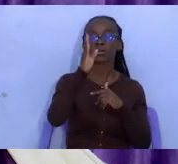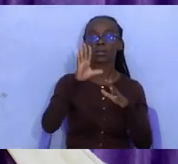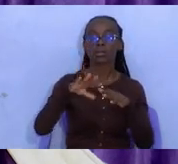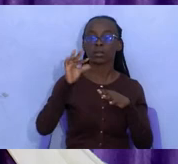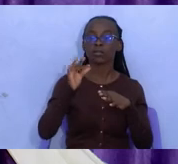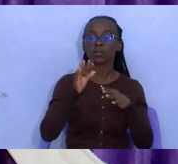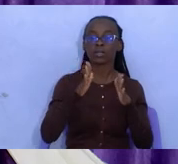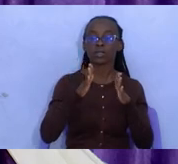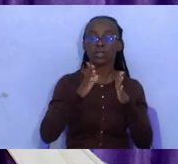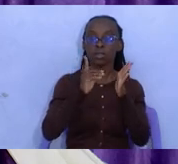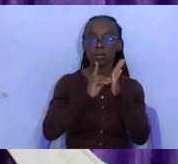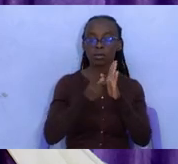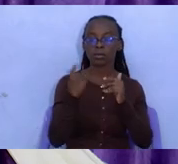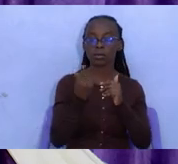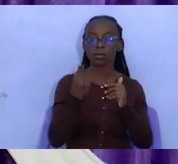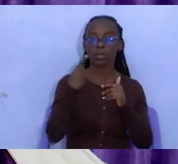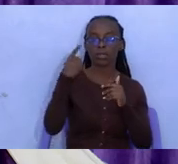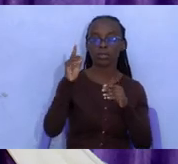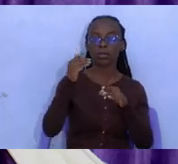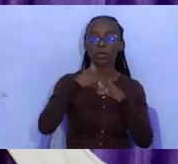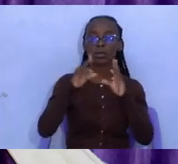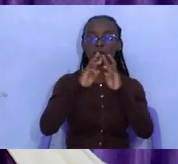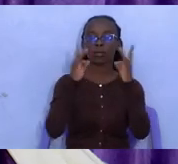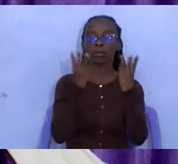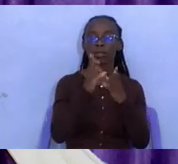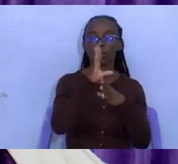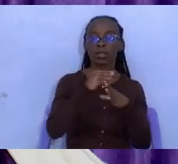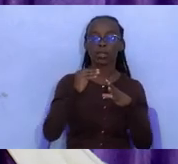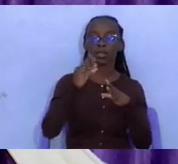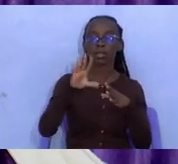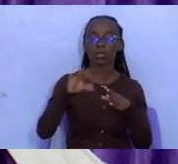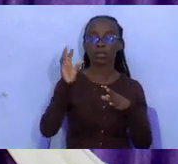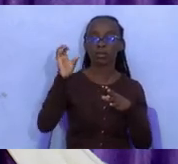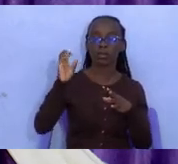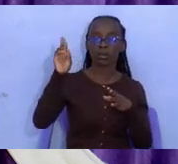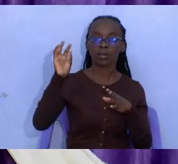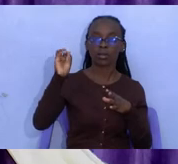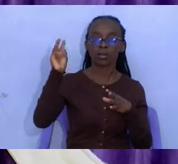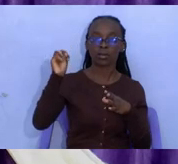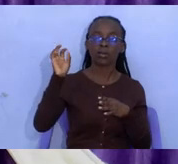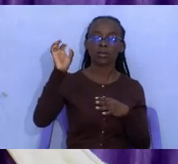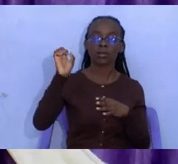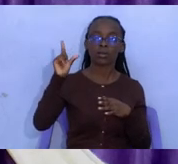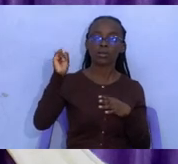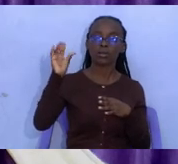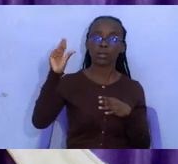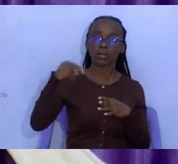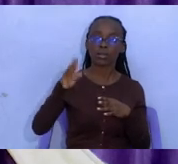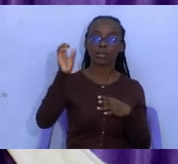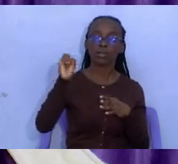mlango ile atapitia ifike kwa mataifa. Akapata the man Cornelius. The man was a good